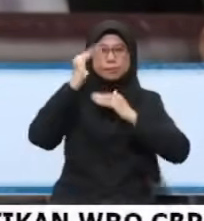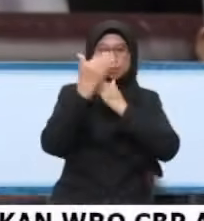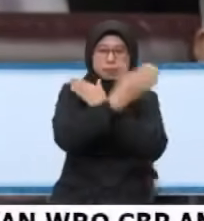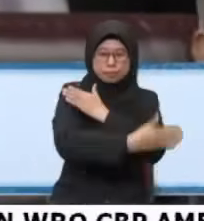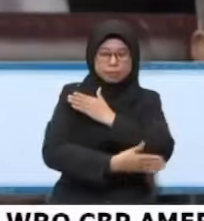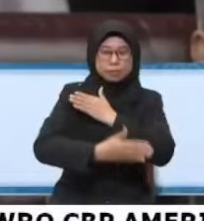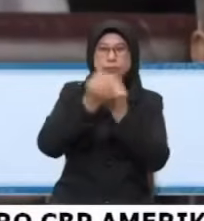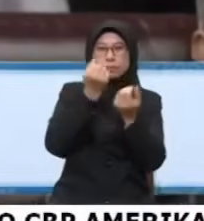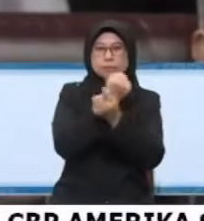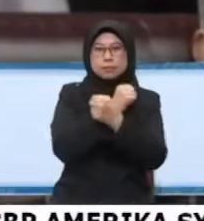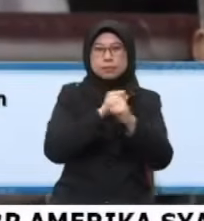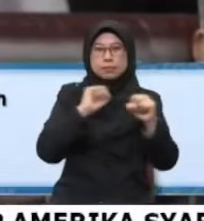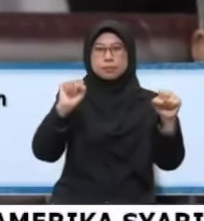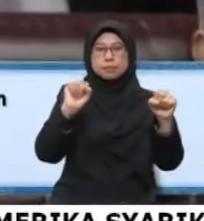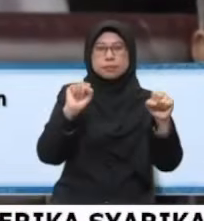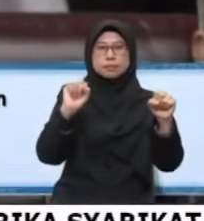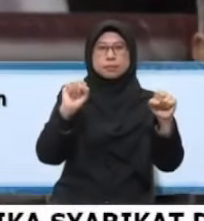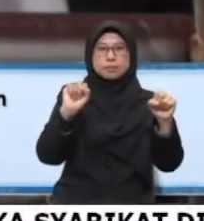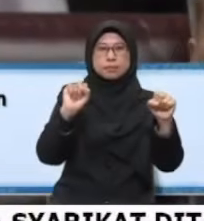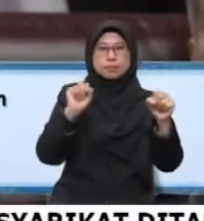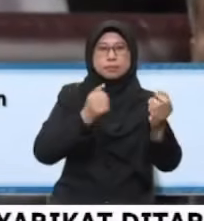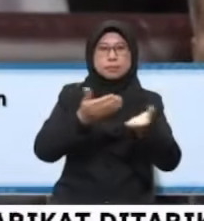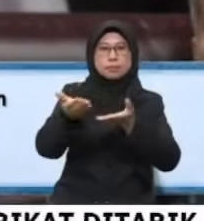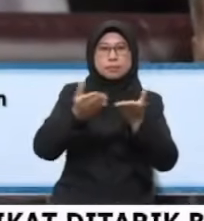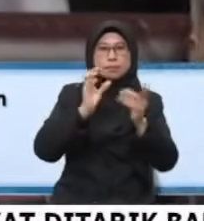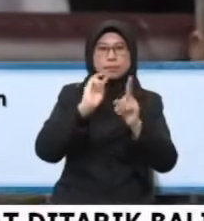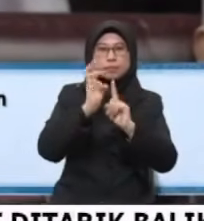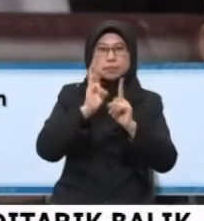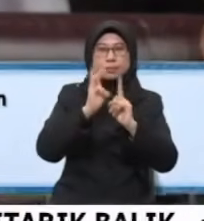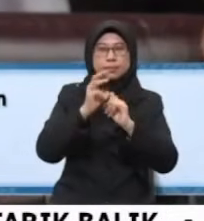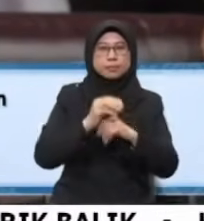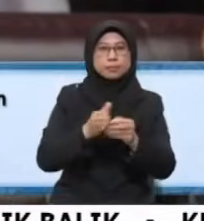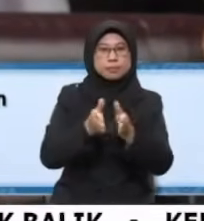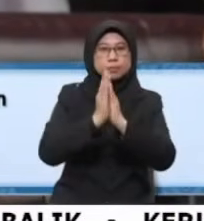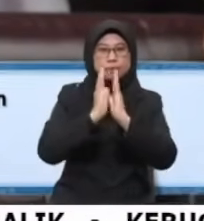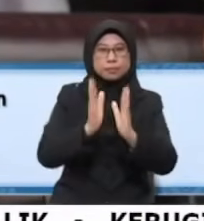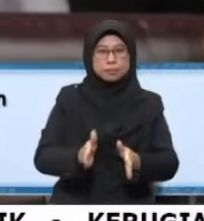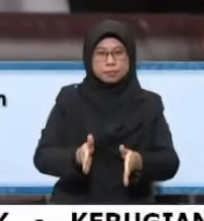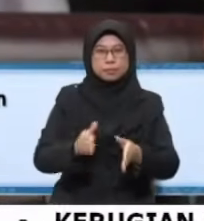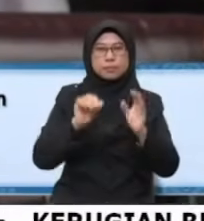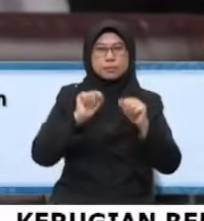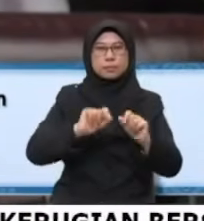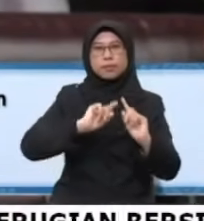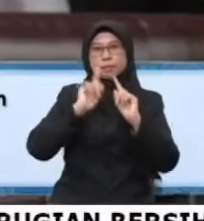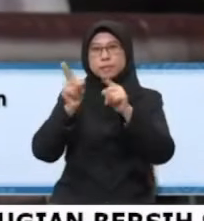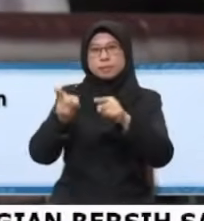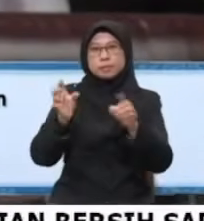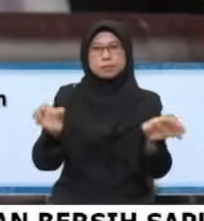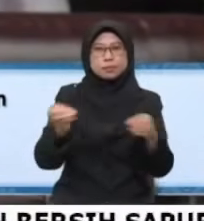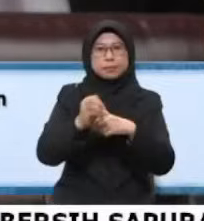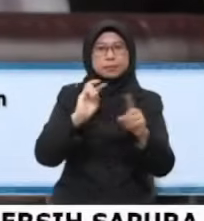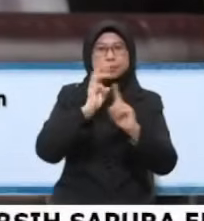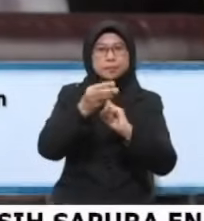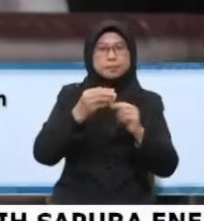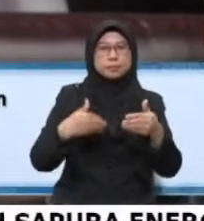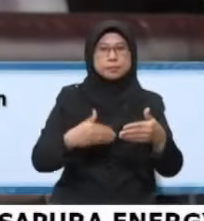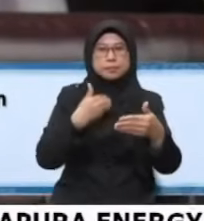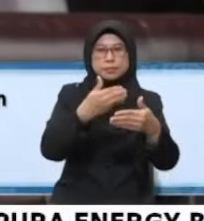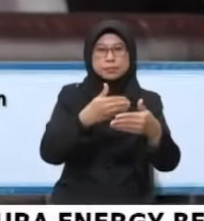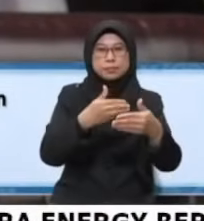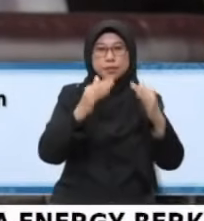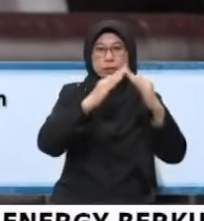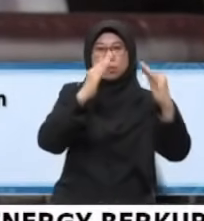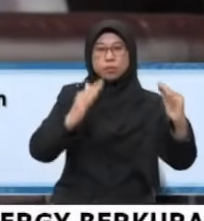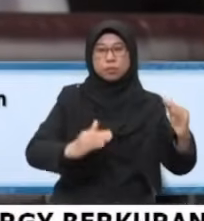bersiap sedia dalam menyediakan perkhidmatan JKM pemohon boleh hadir di mana-mana pejabat JKM yang terdekat dengan tempat